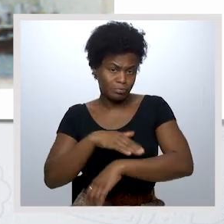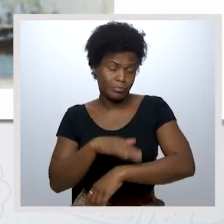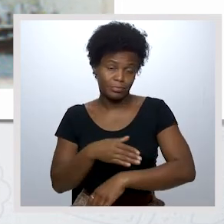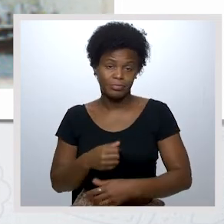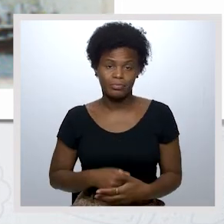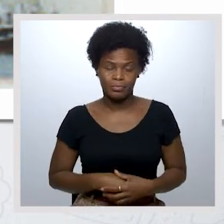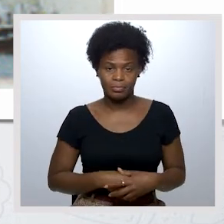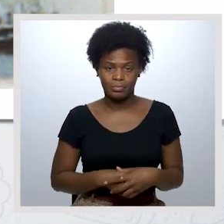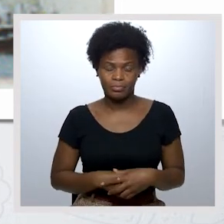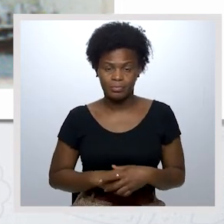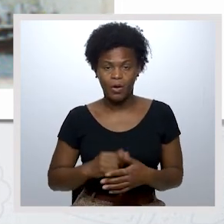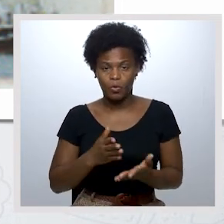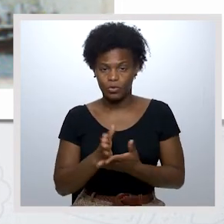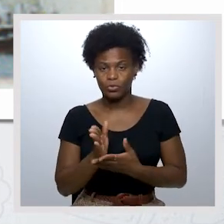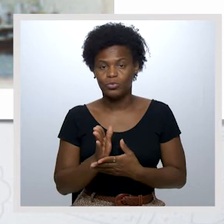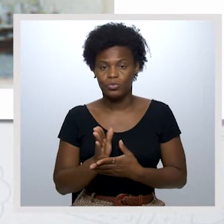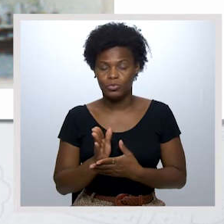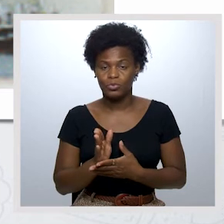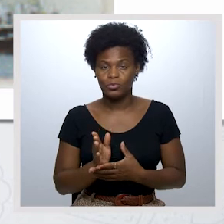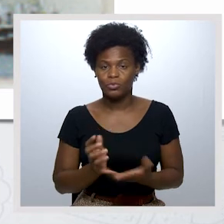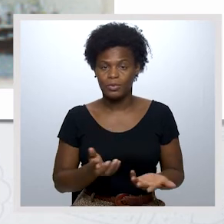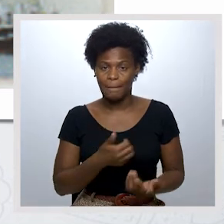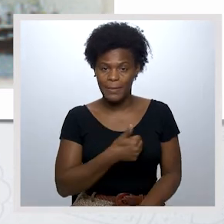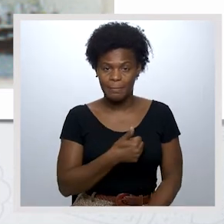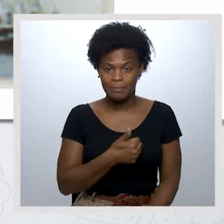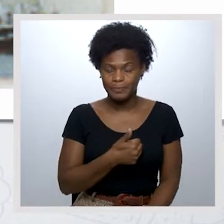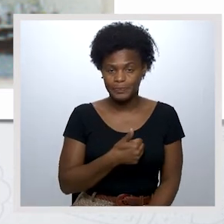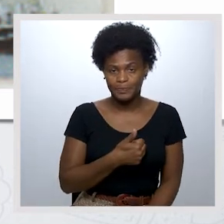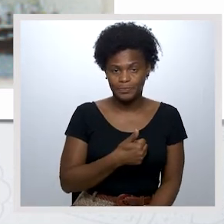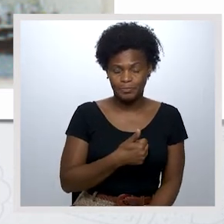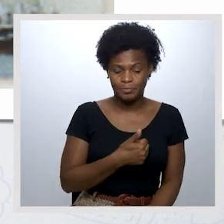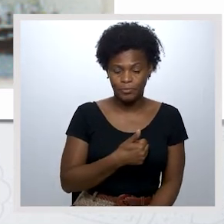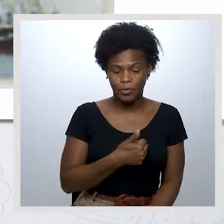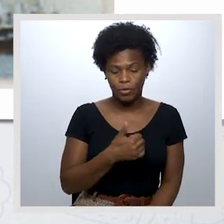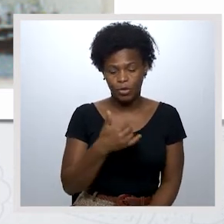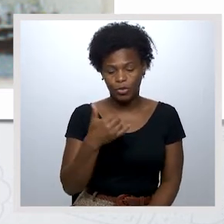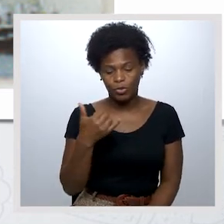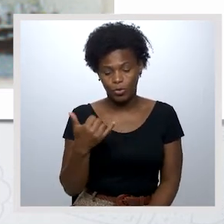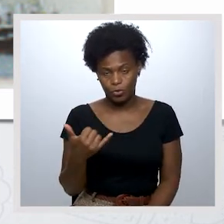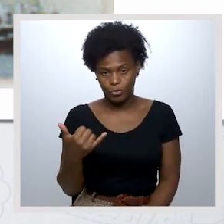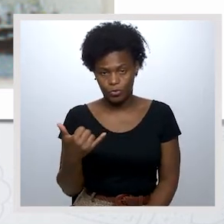autorités. On continue. B, 2,